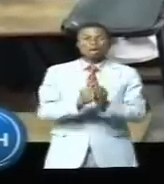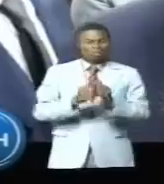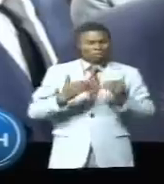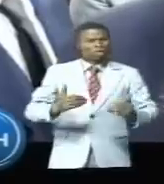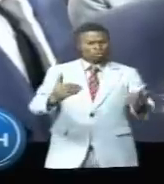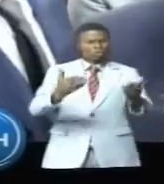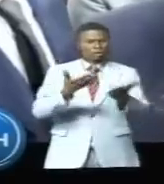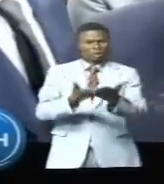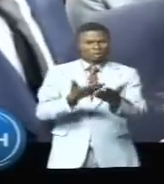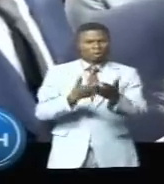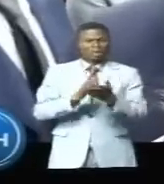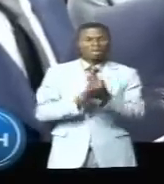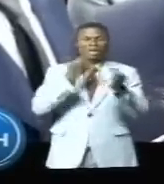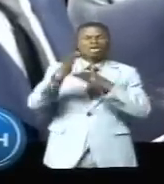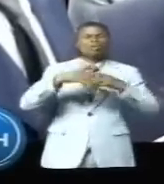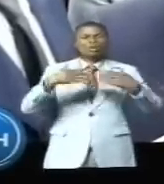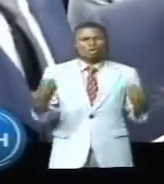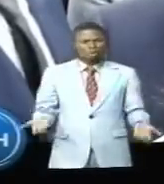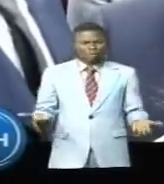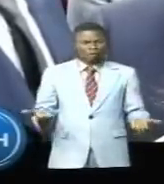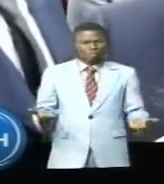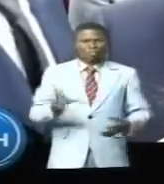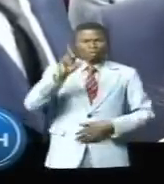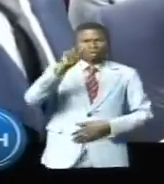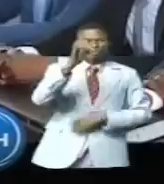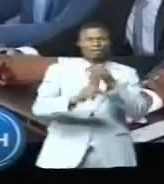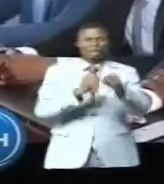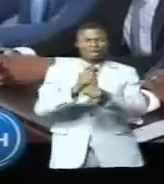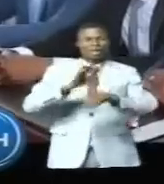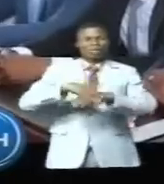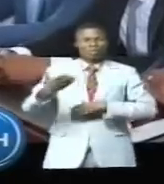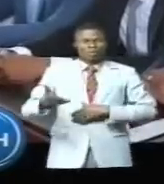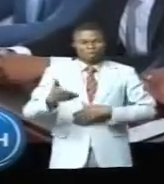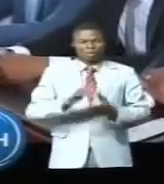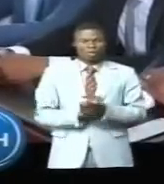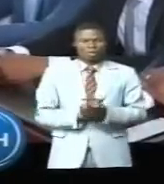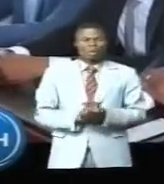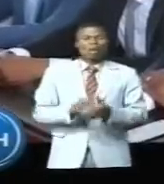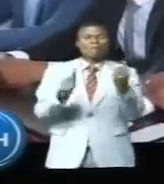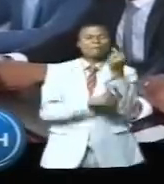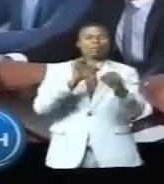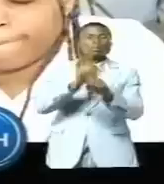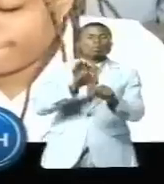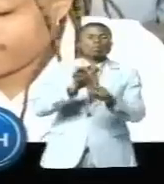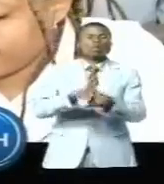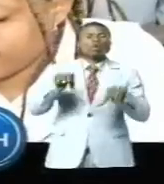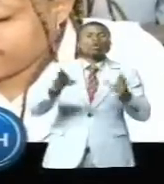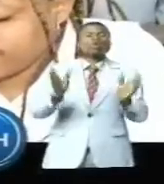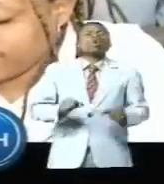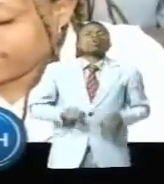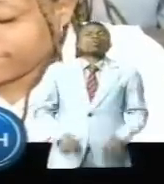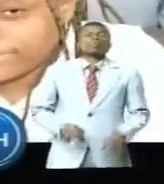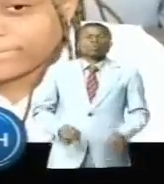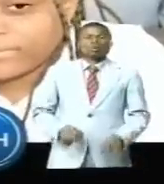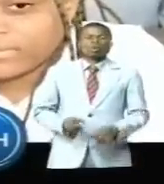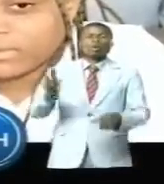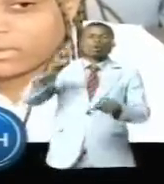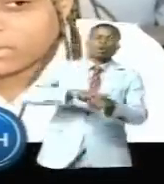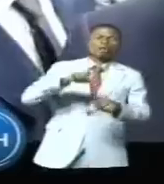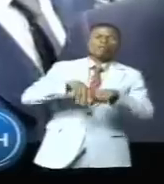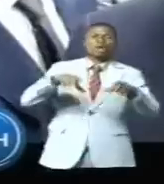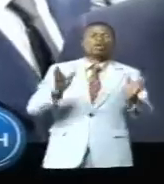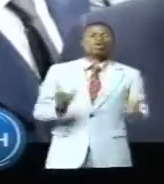suivre. Comment expliquer, 20 ans après, que les morts congolaises, les victimes